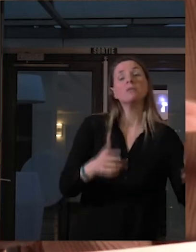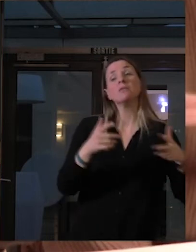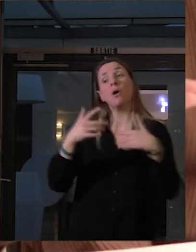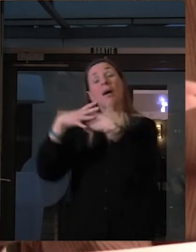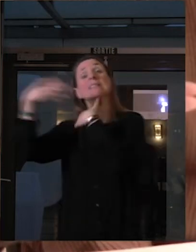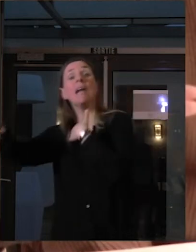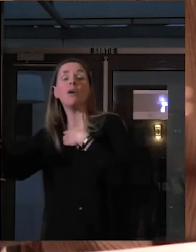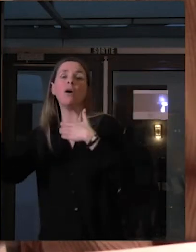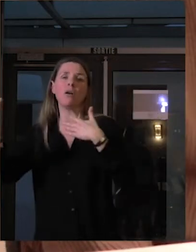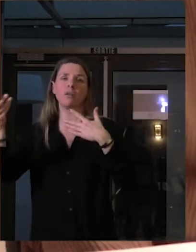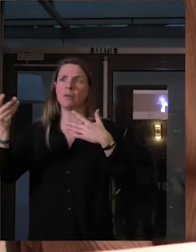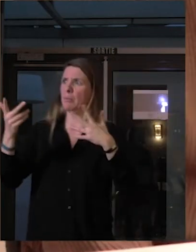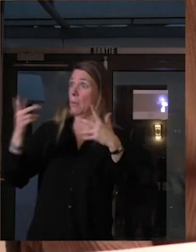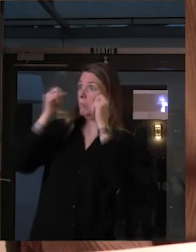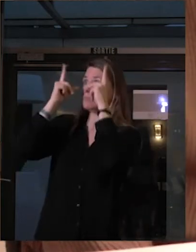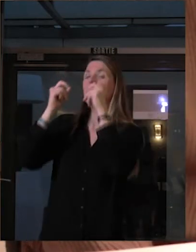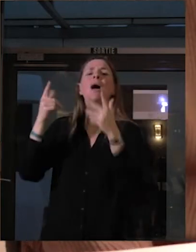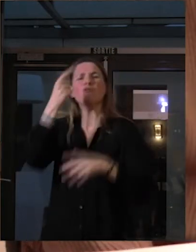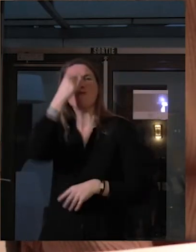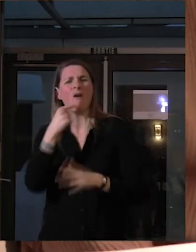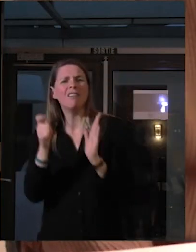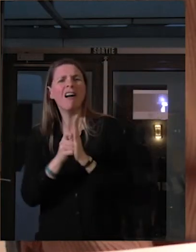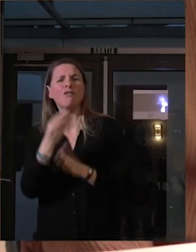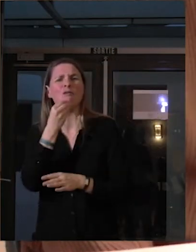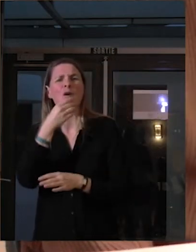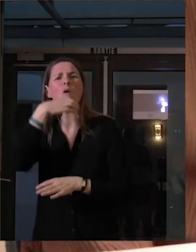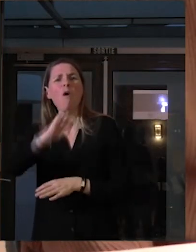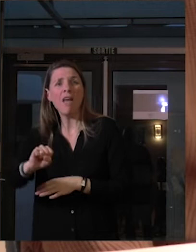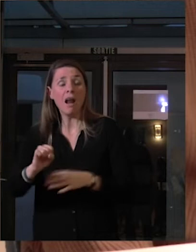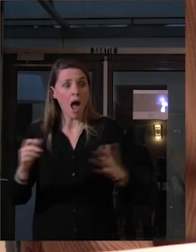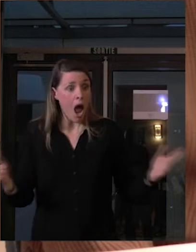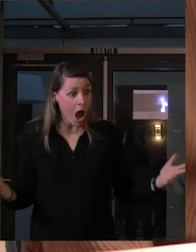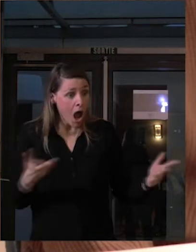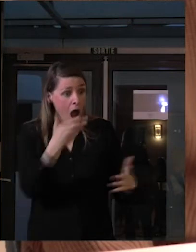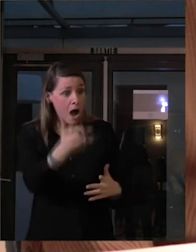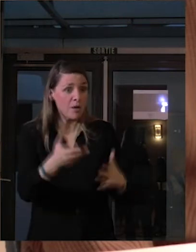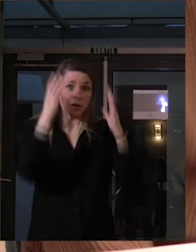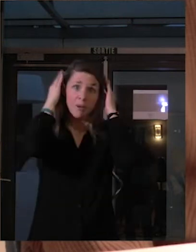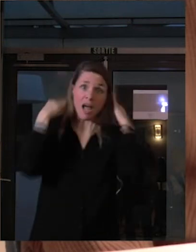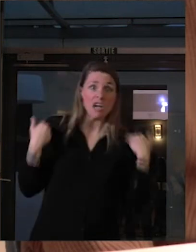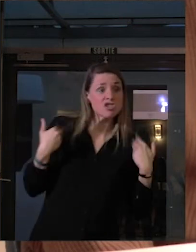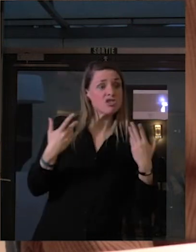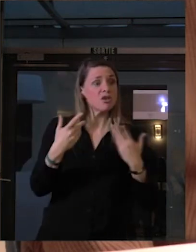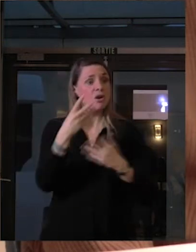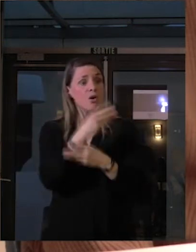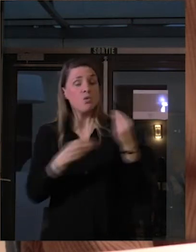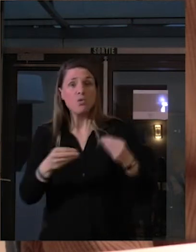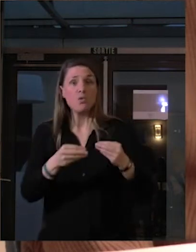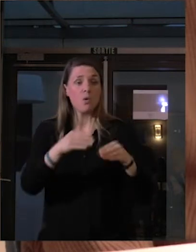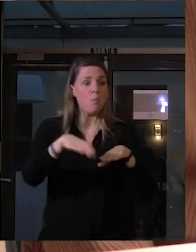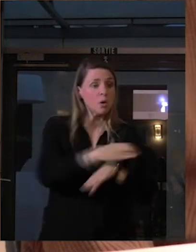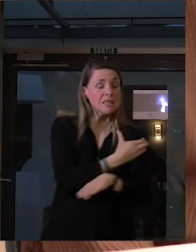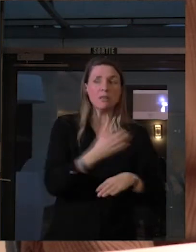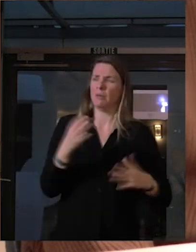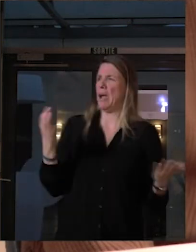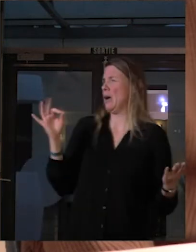Encore au repas de Noël, je crois, on m'a fait une réflexion. « Ah, mais ça t'arrive de te lâcher les cheveux? Ah, mais ça t'arrive de mettre des bottines ?» Oui, ça